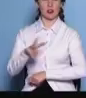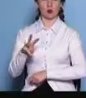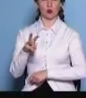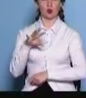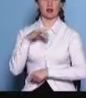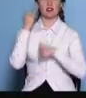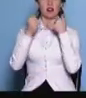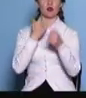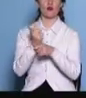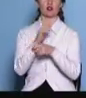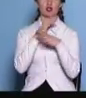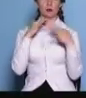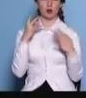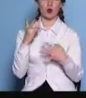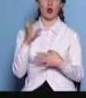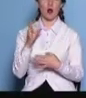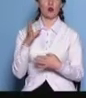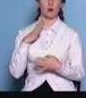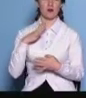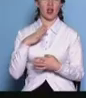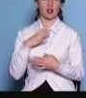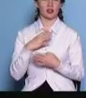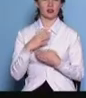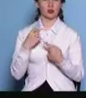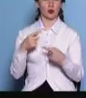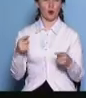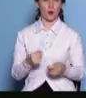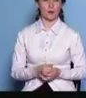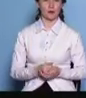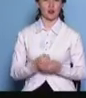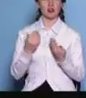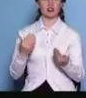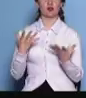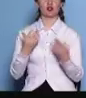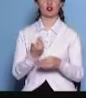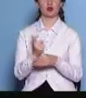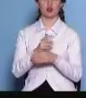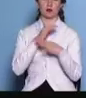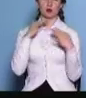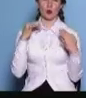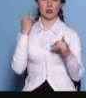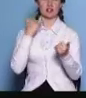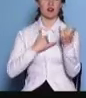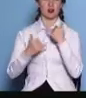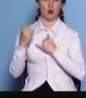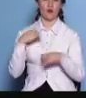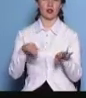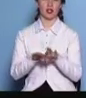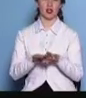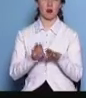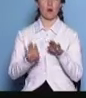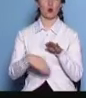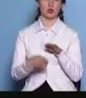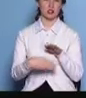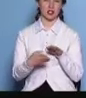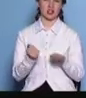большинство с проблемами, но исключения есть. Очень много на сегодняшний день, конечно, звонков бывает таких, которые пустые,